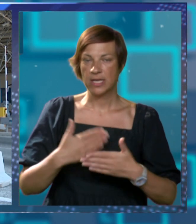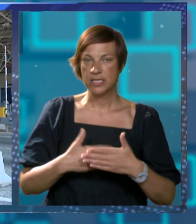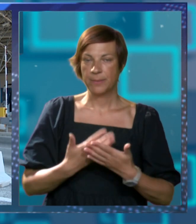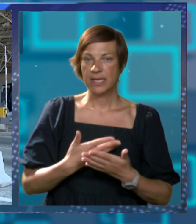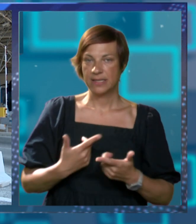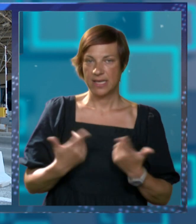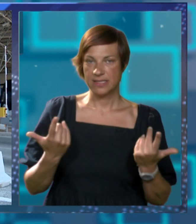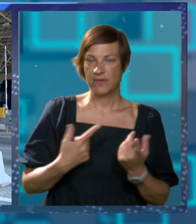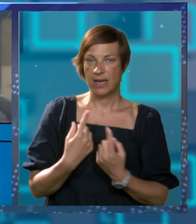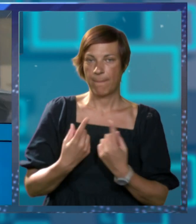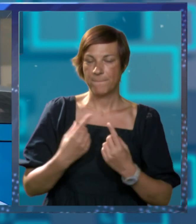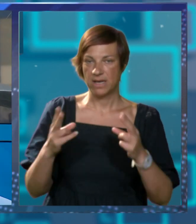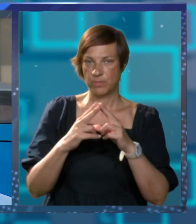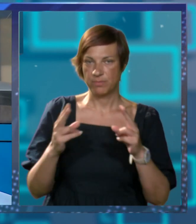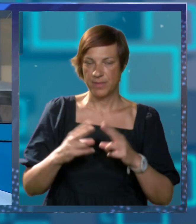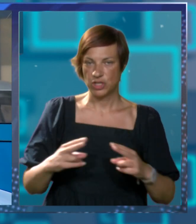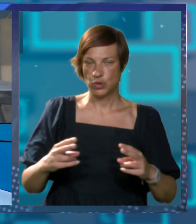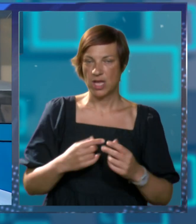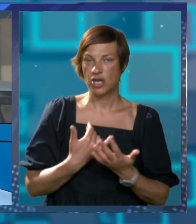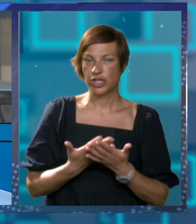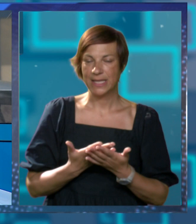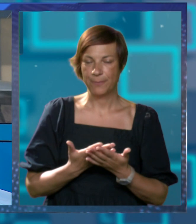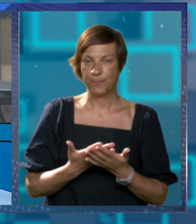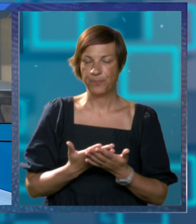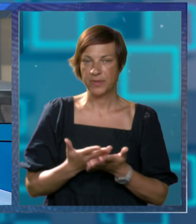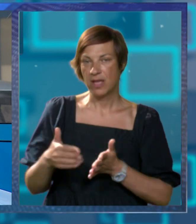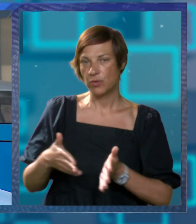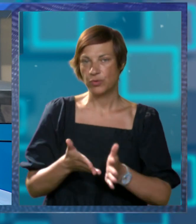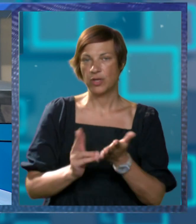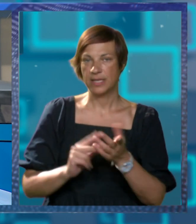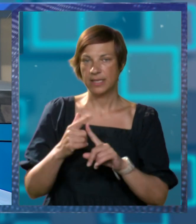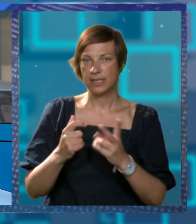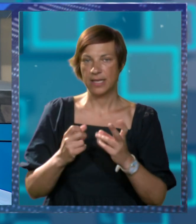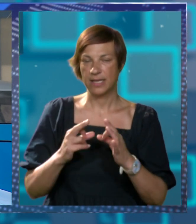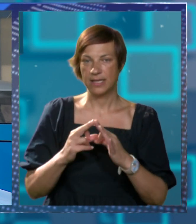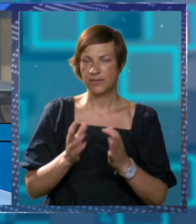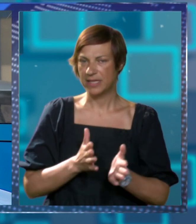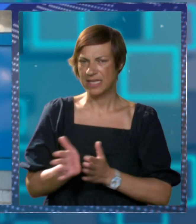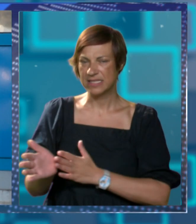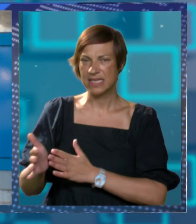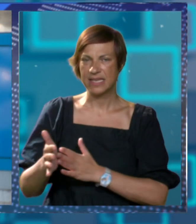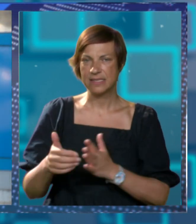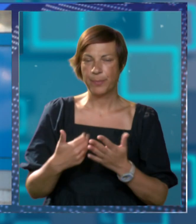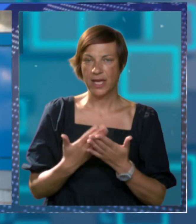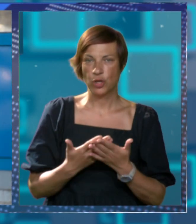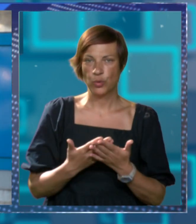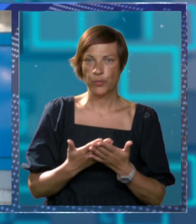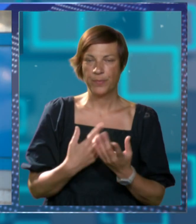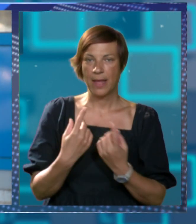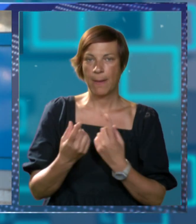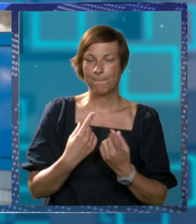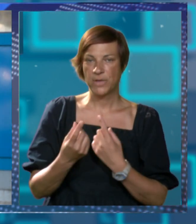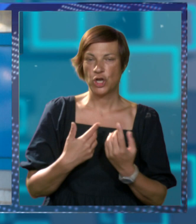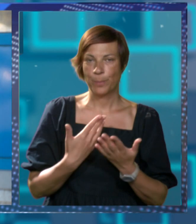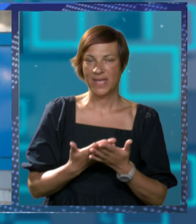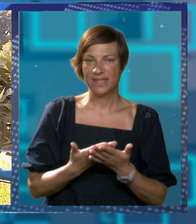granične prijelaze gdje je dozvoljen promet, međunarodni promet putnika. U dolini Neretve recimo da se izbjegnu